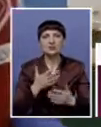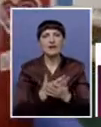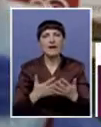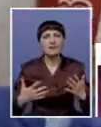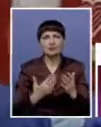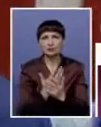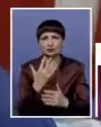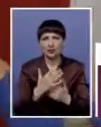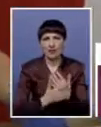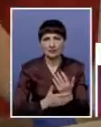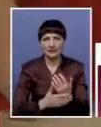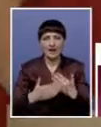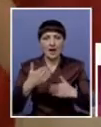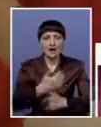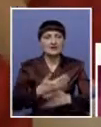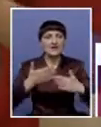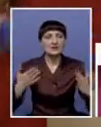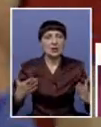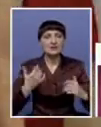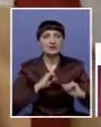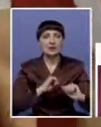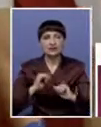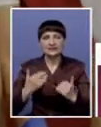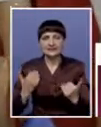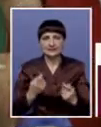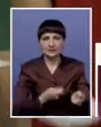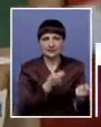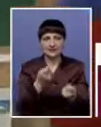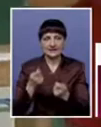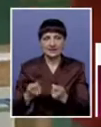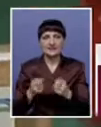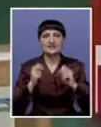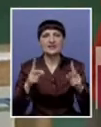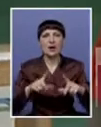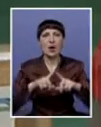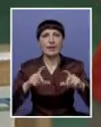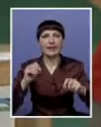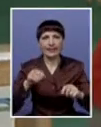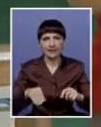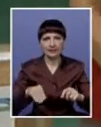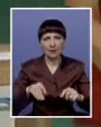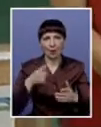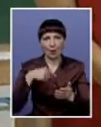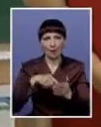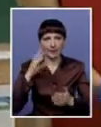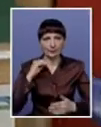медицинских перчаток. Расфасованные средства защиты сегодня доставят в социальные объекты города.